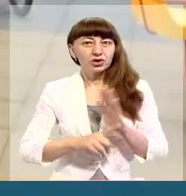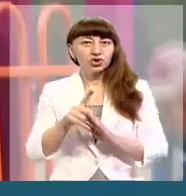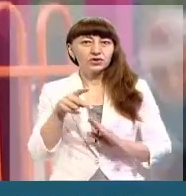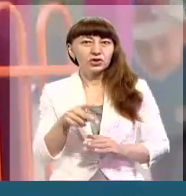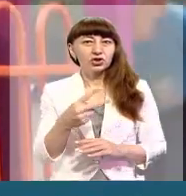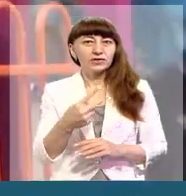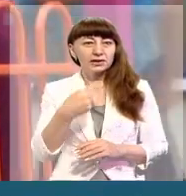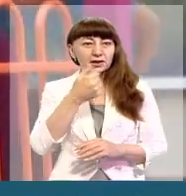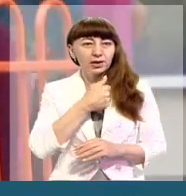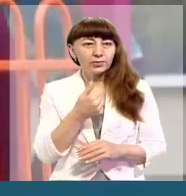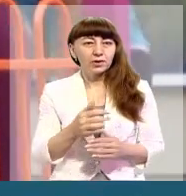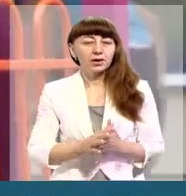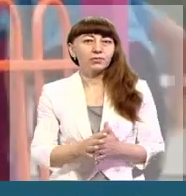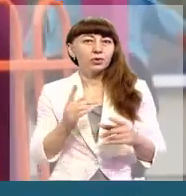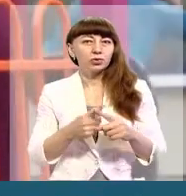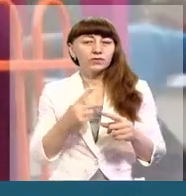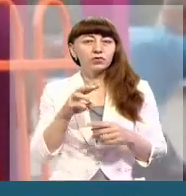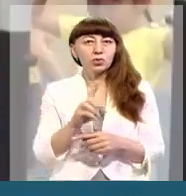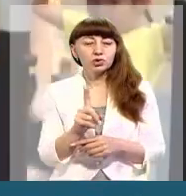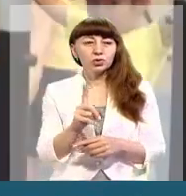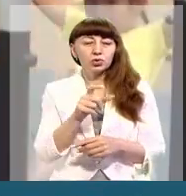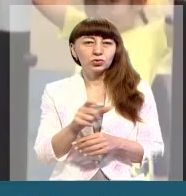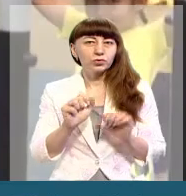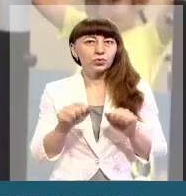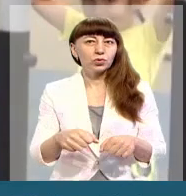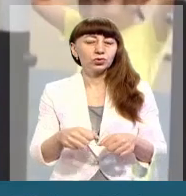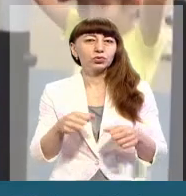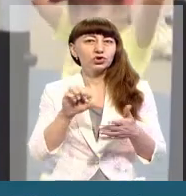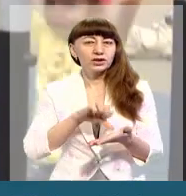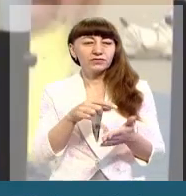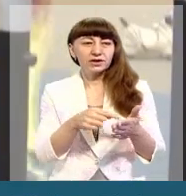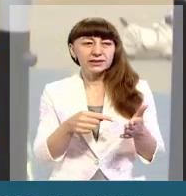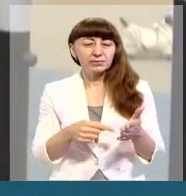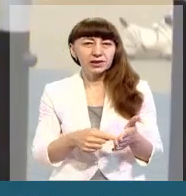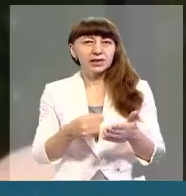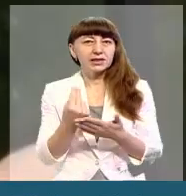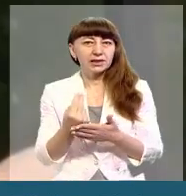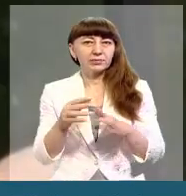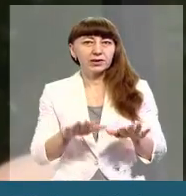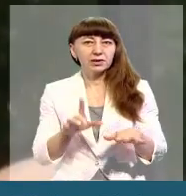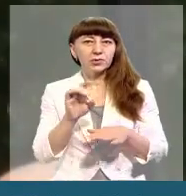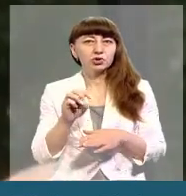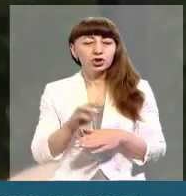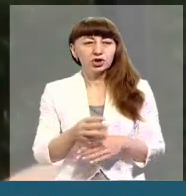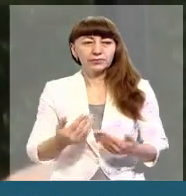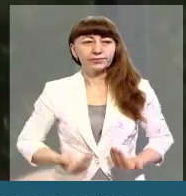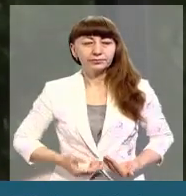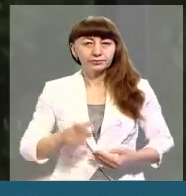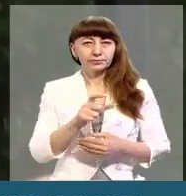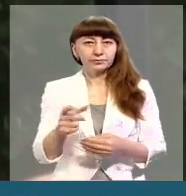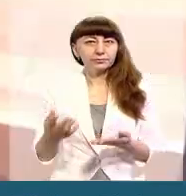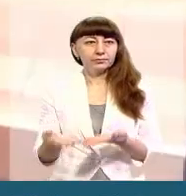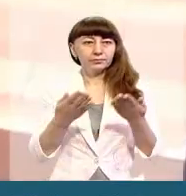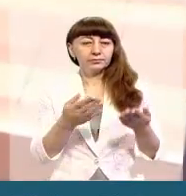Ерекшелігі азаматтар жергілікті бюджет қаражатын бөлуге қатыса алады. Яғни тұрғындар Қала, ауыл аймақты дамыту аясында